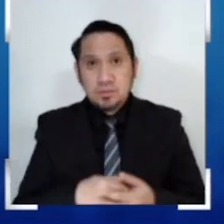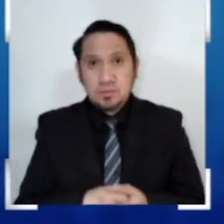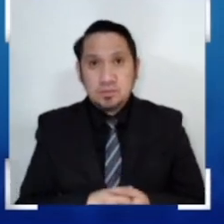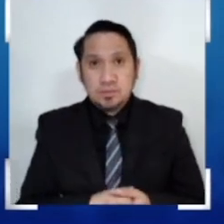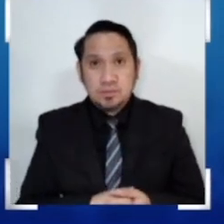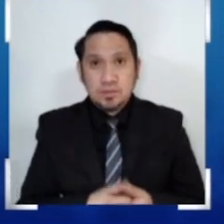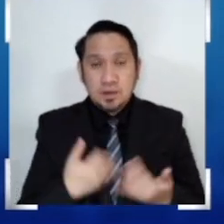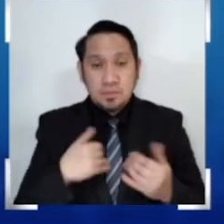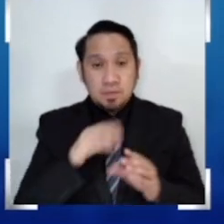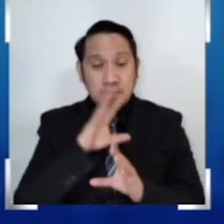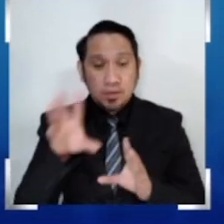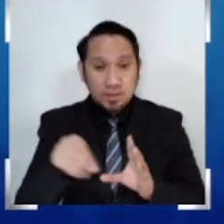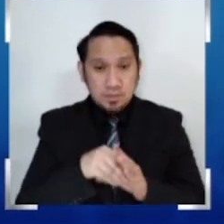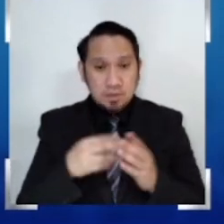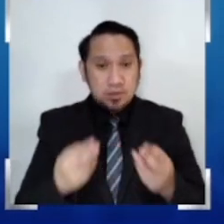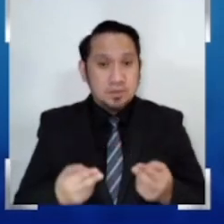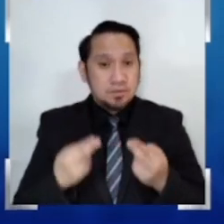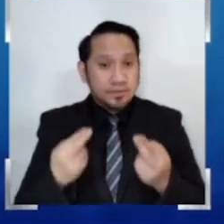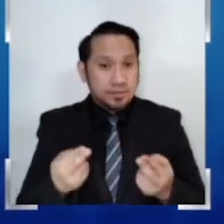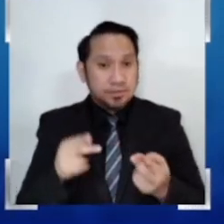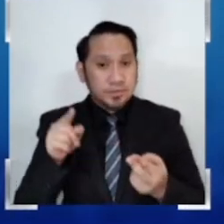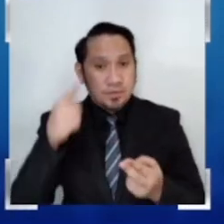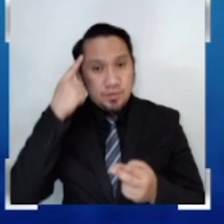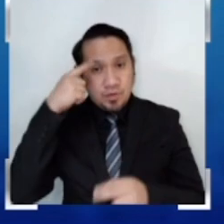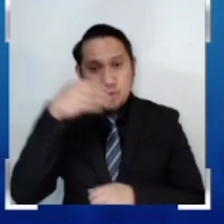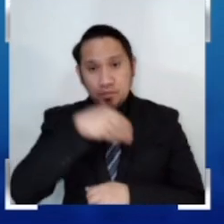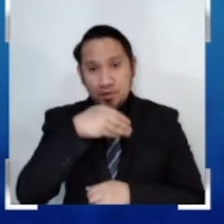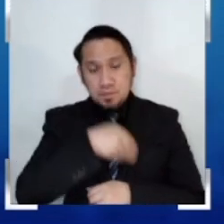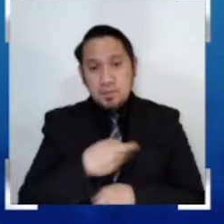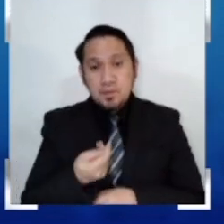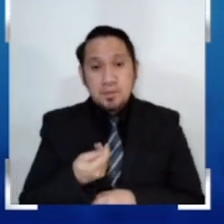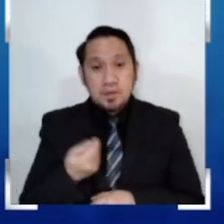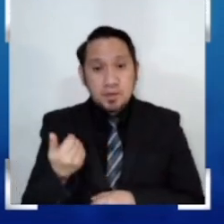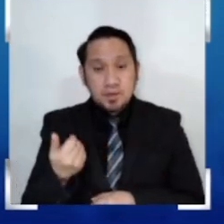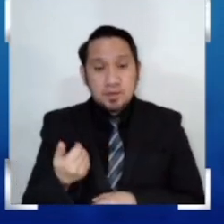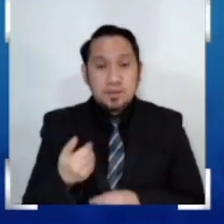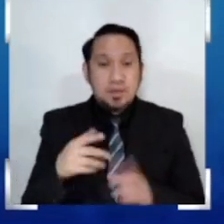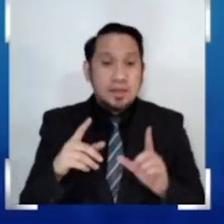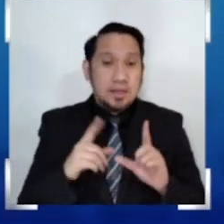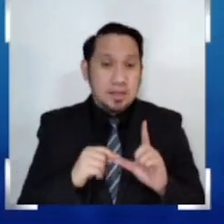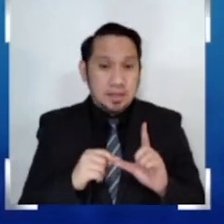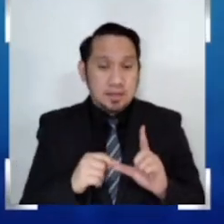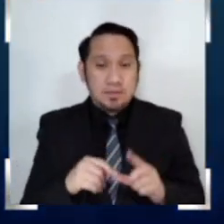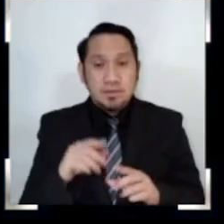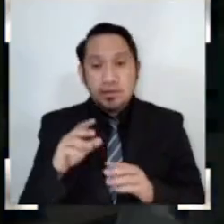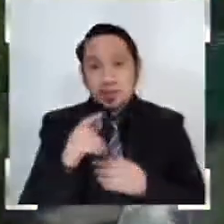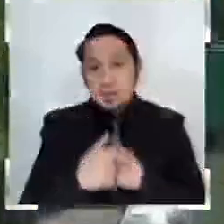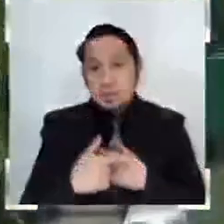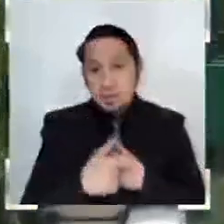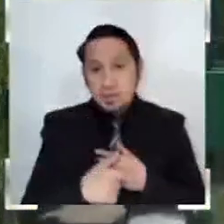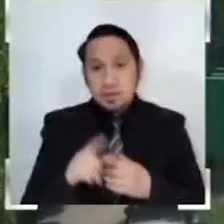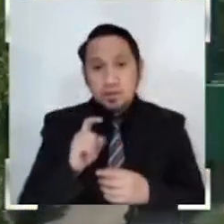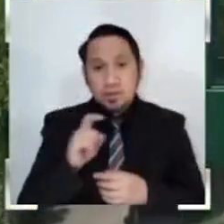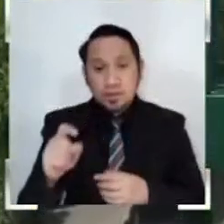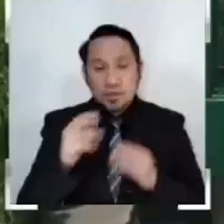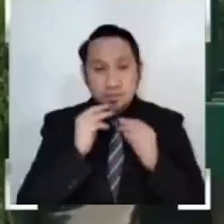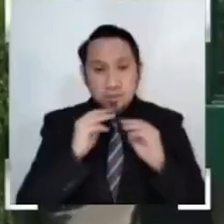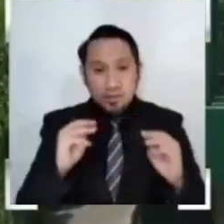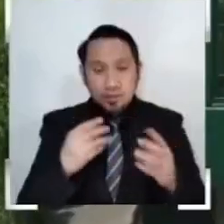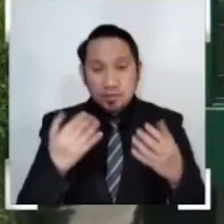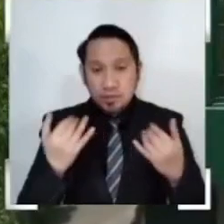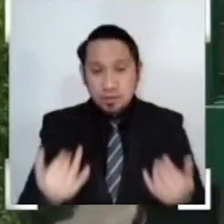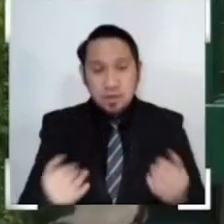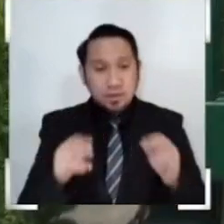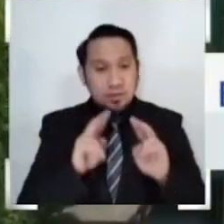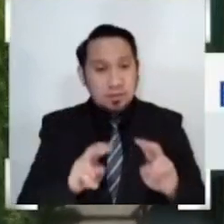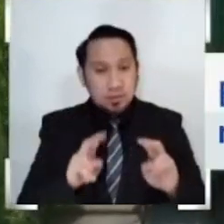sa mga rekomendasyon sa mga bangko ang pag-aalis ng mga clickable link sa mga email o text message. Sinusubukan pa namin kunan ng